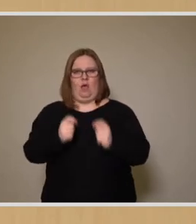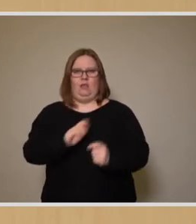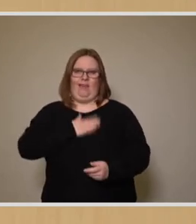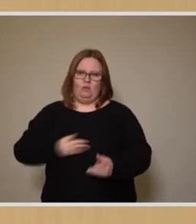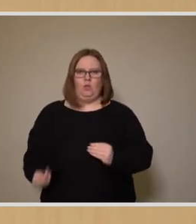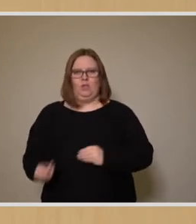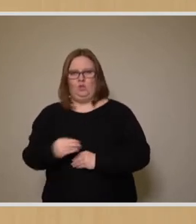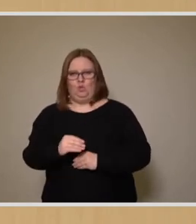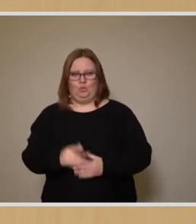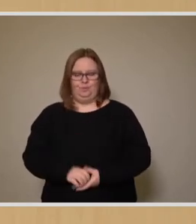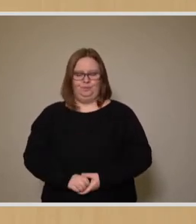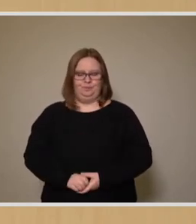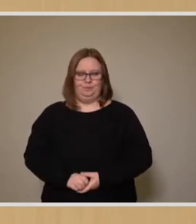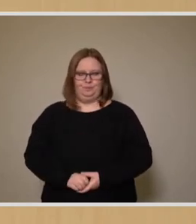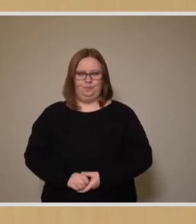noch ergänzen.